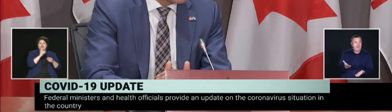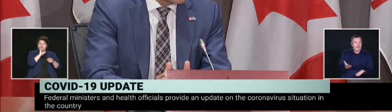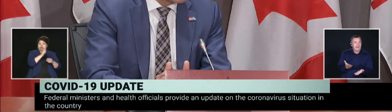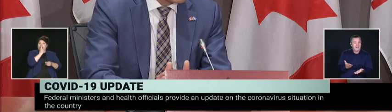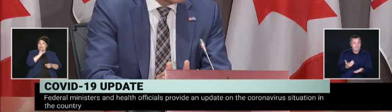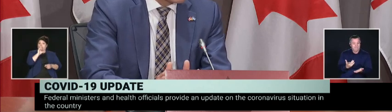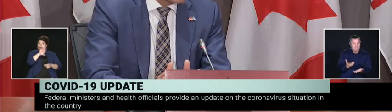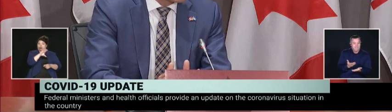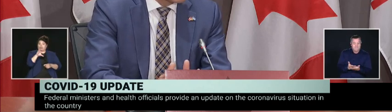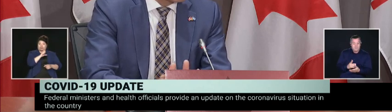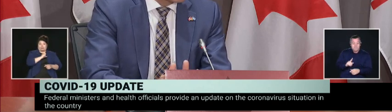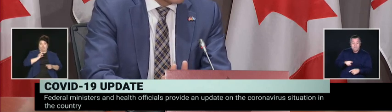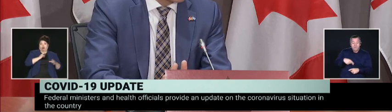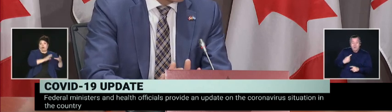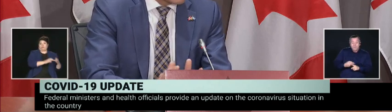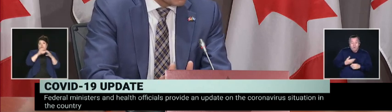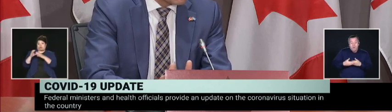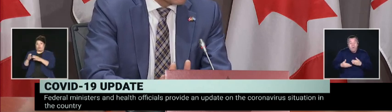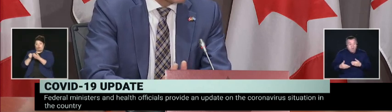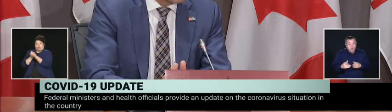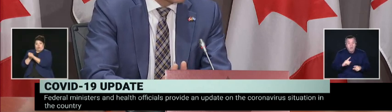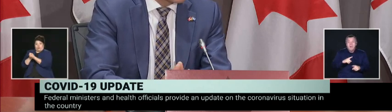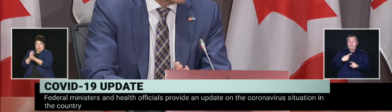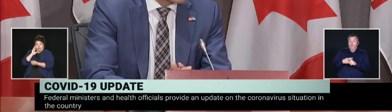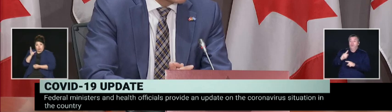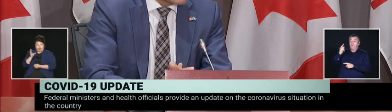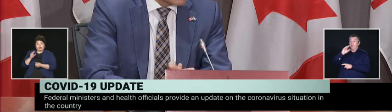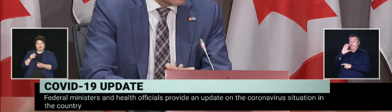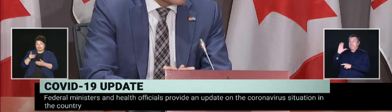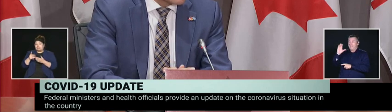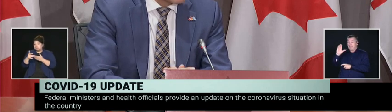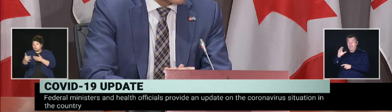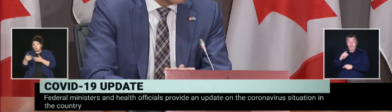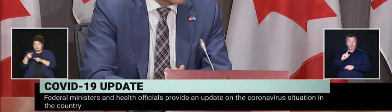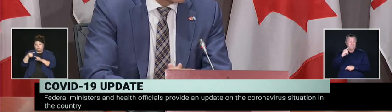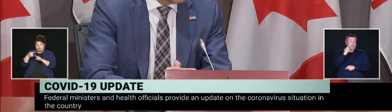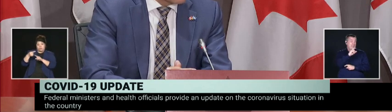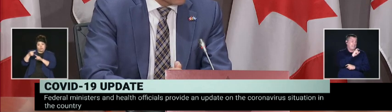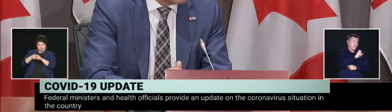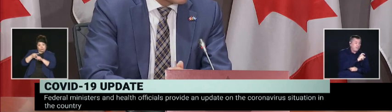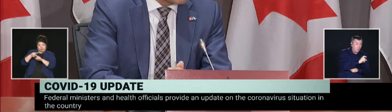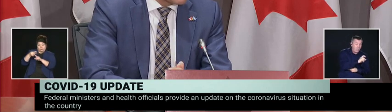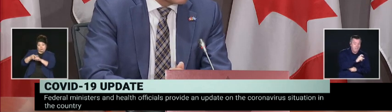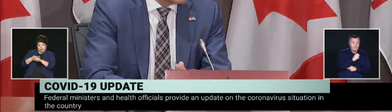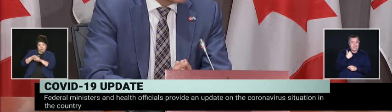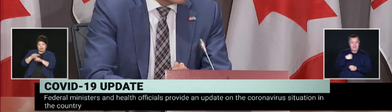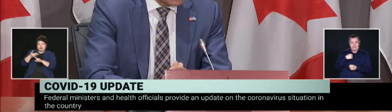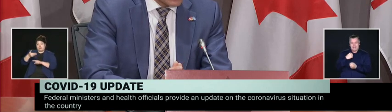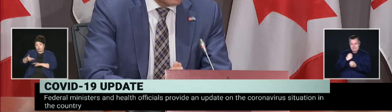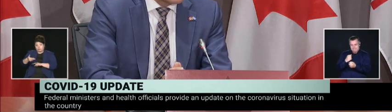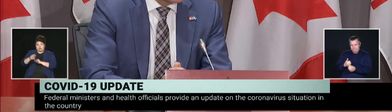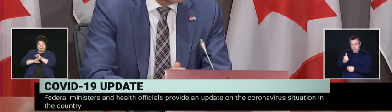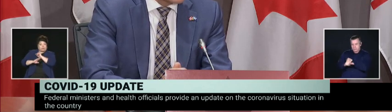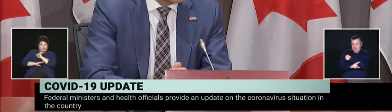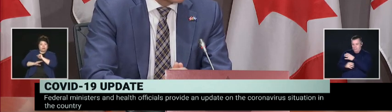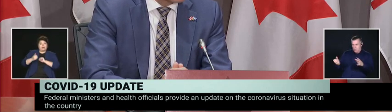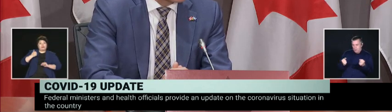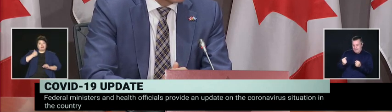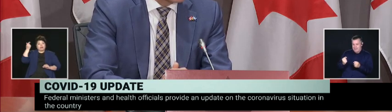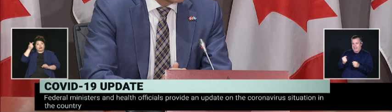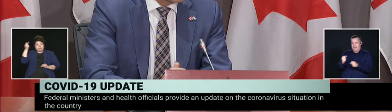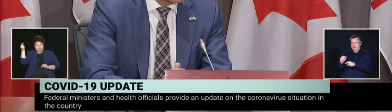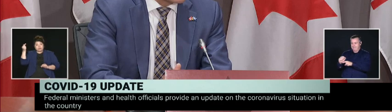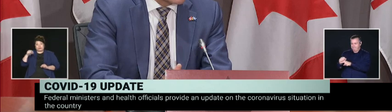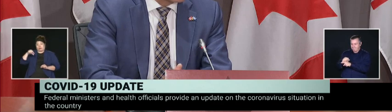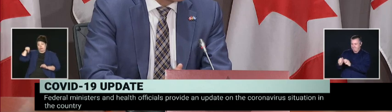des efforts du gouvernement canadien, du gouvernement québécois pour fournir davantage de personnel formé et payé, il y aura la